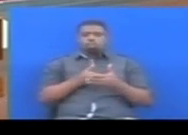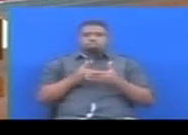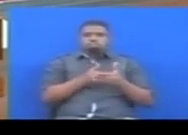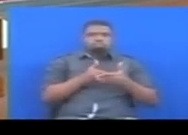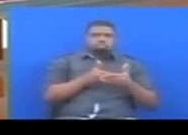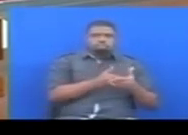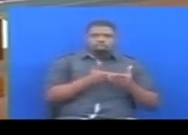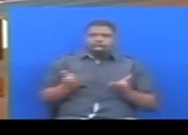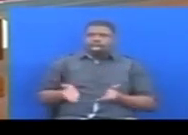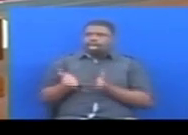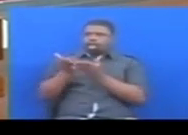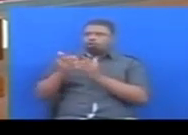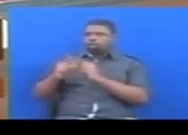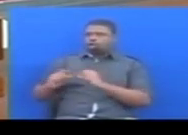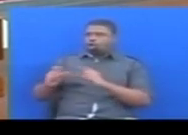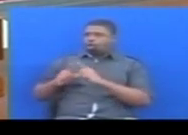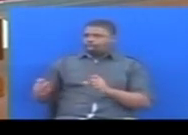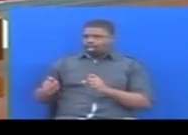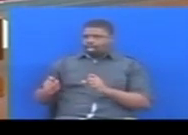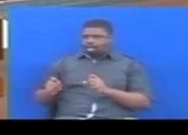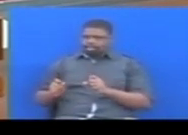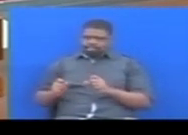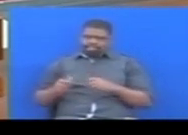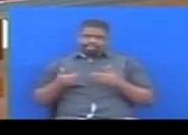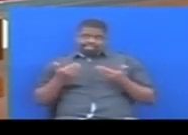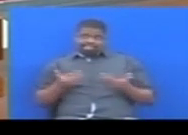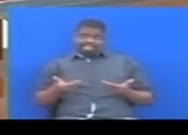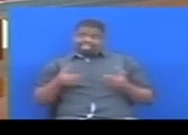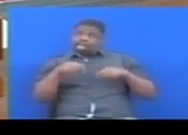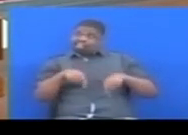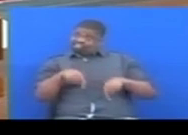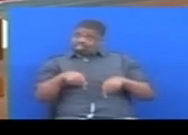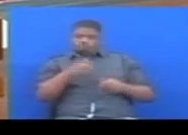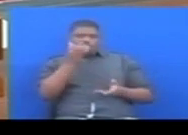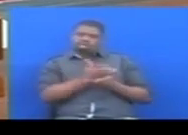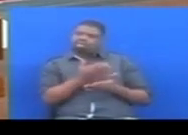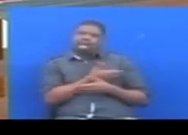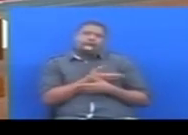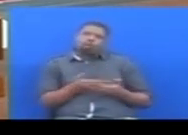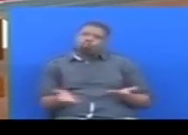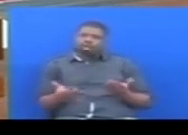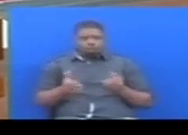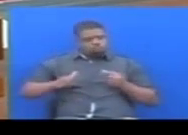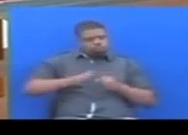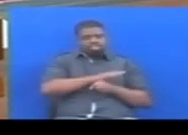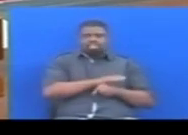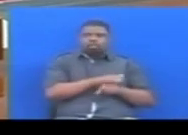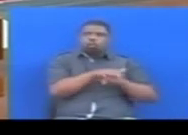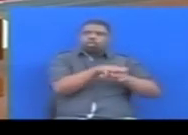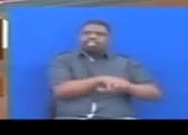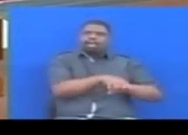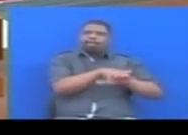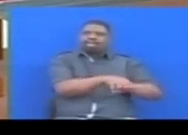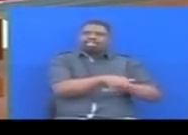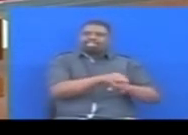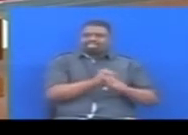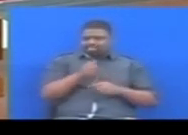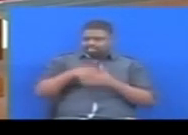watu wake, isipokuwa kwa sasa hatuna hakika na wingi wa samaki uliopo katika ziwa